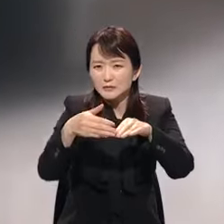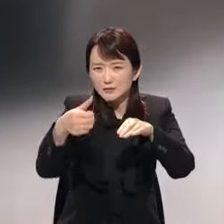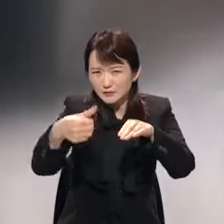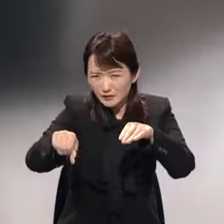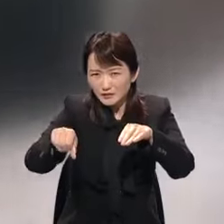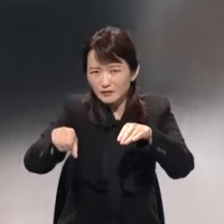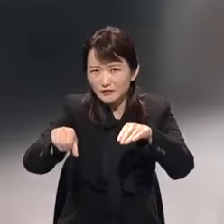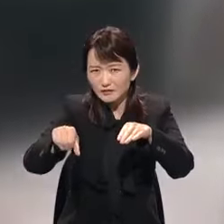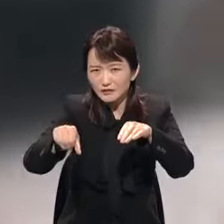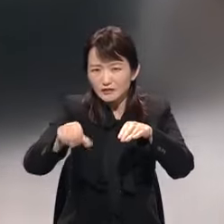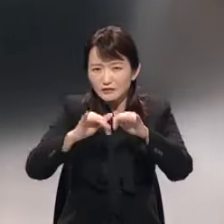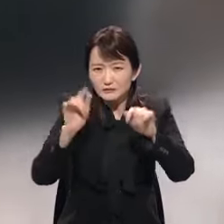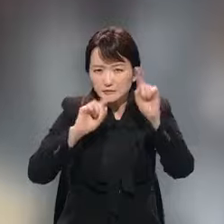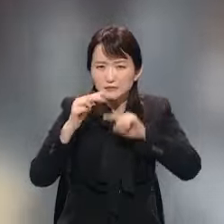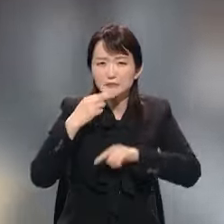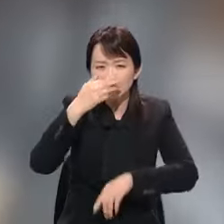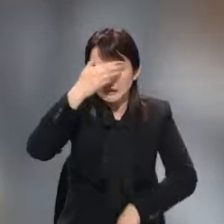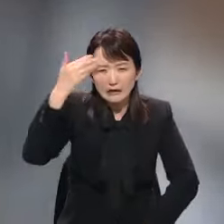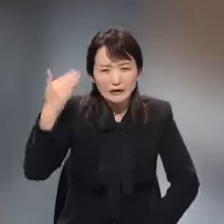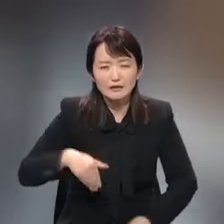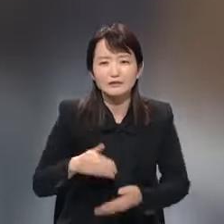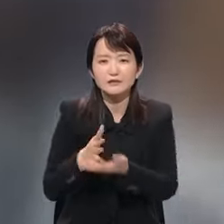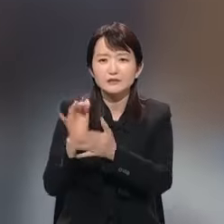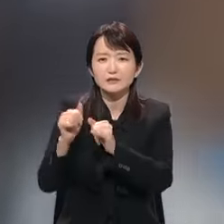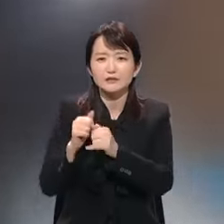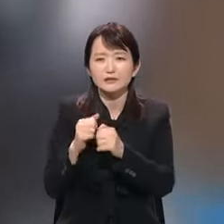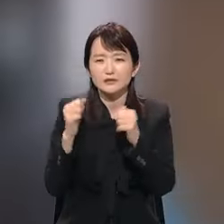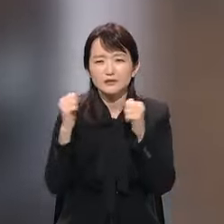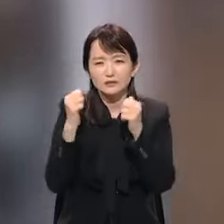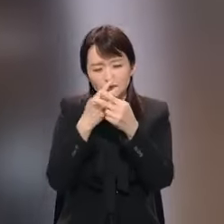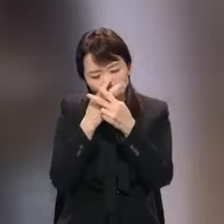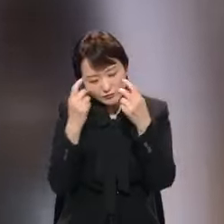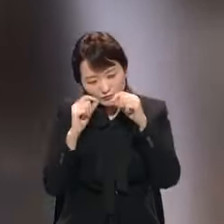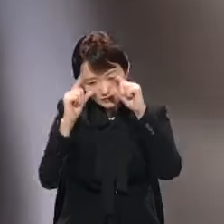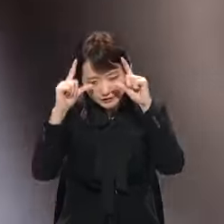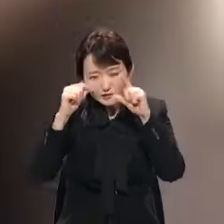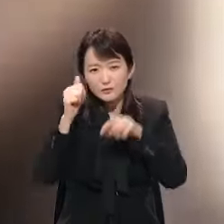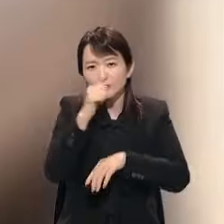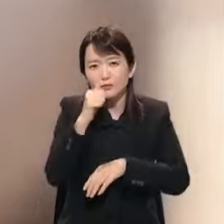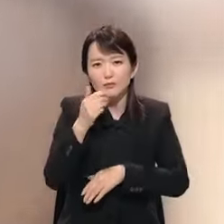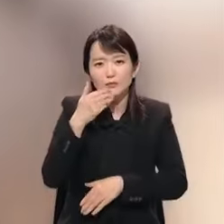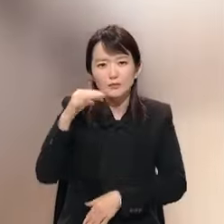사라졌습니다. 다행히 인명피해는 없었고요. 전문가들은 겨울잠에서